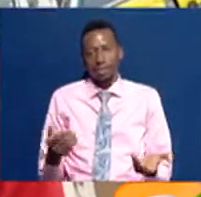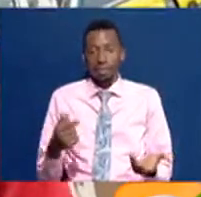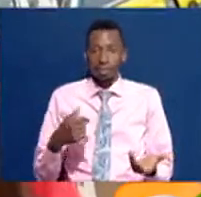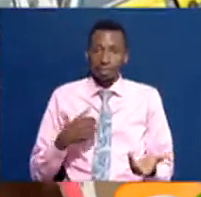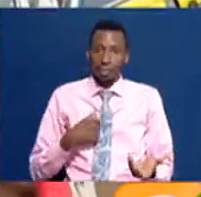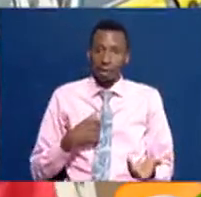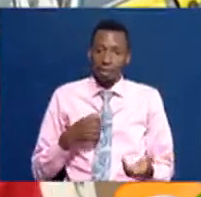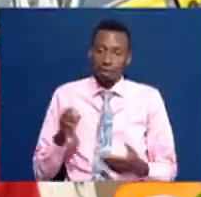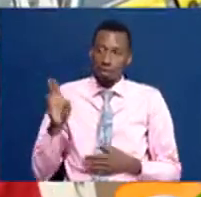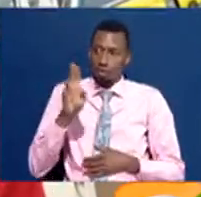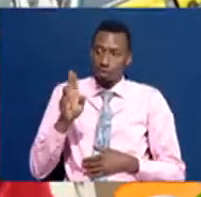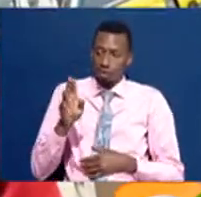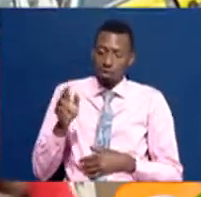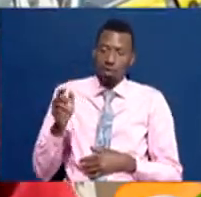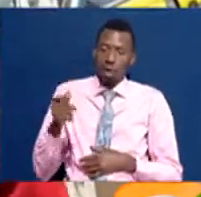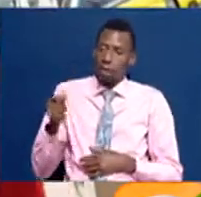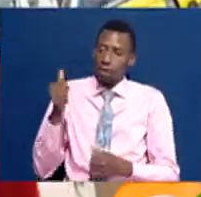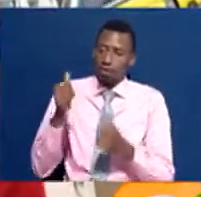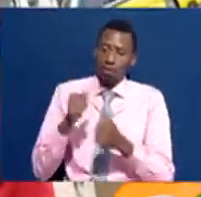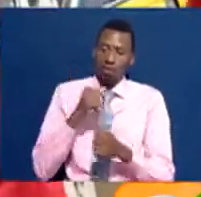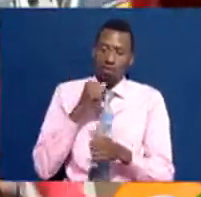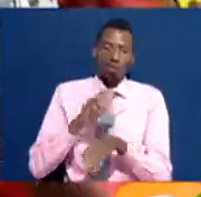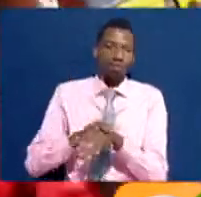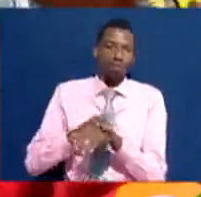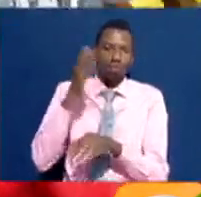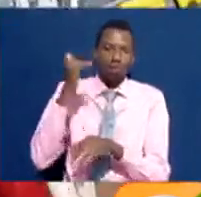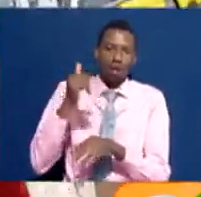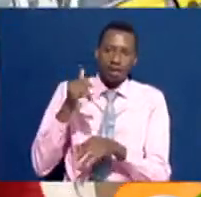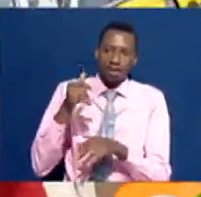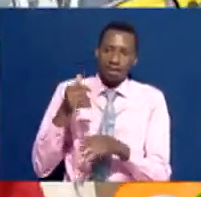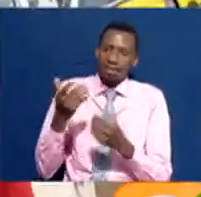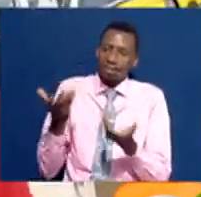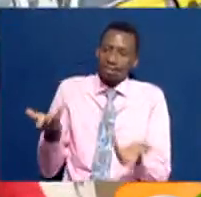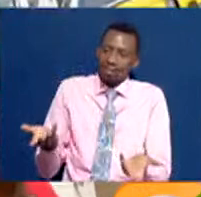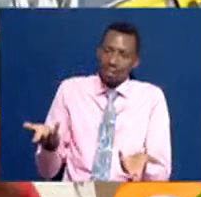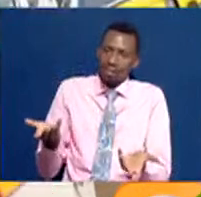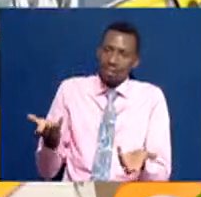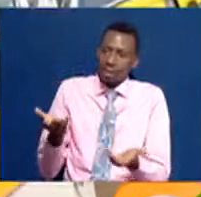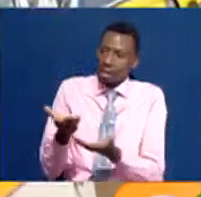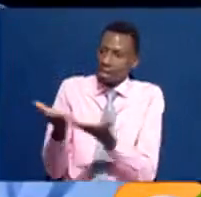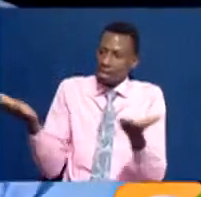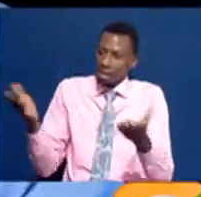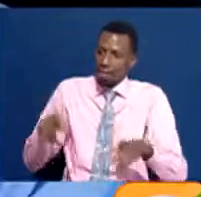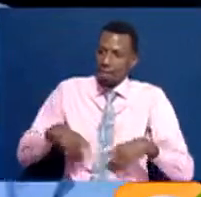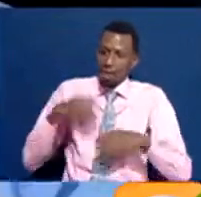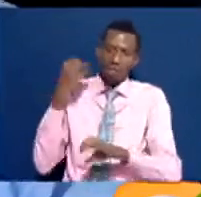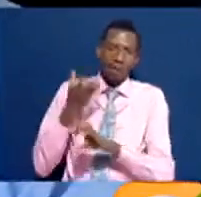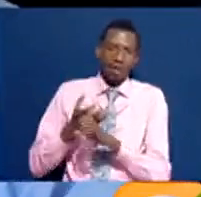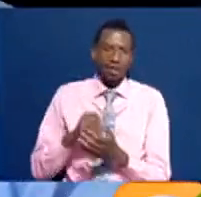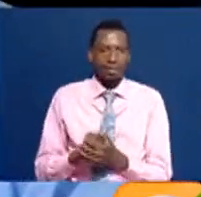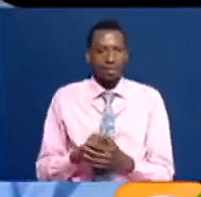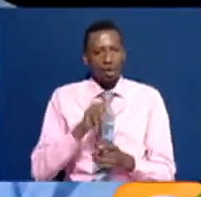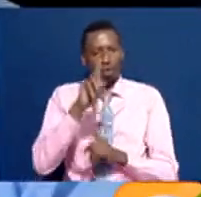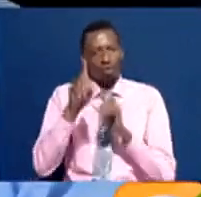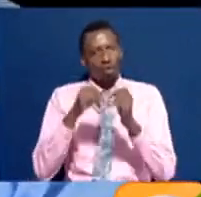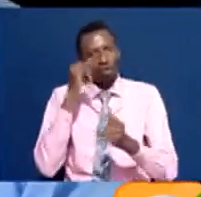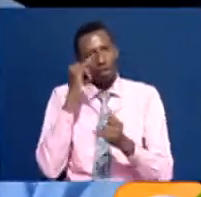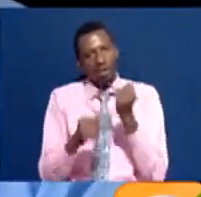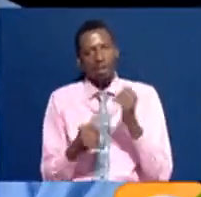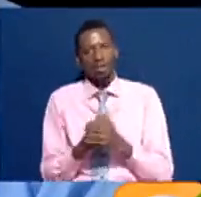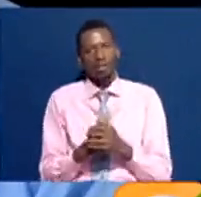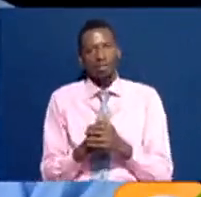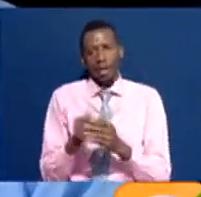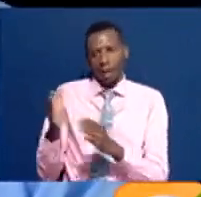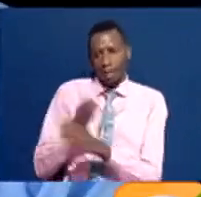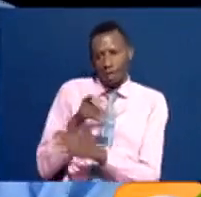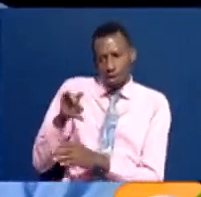ile bei ambayo istahili kwa sababu wao wenyewe kujikimu kimaisha hawawezi. Na swali la mwisho. Kabla hizi